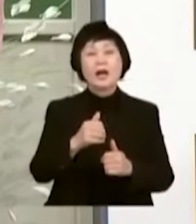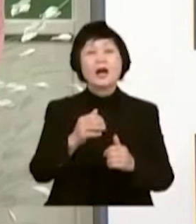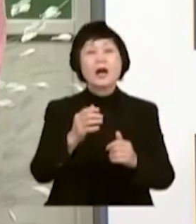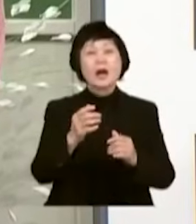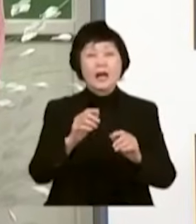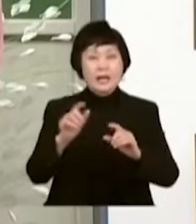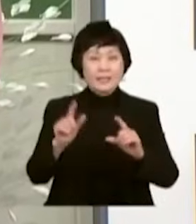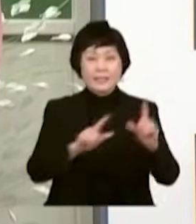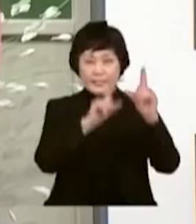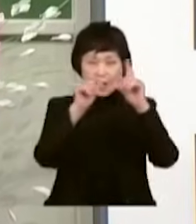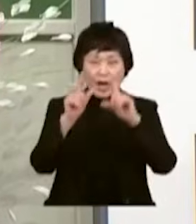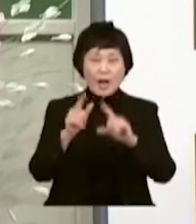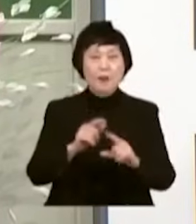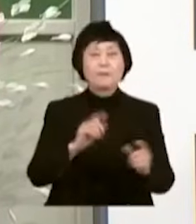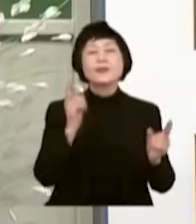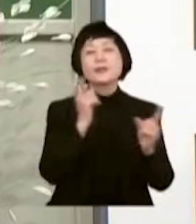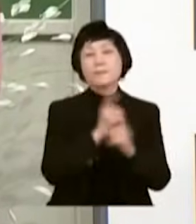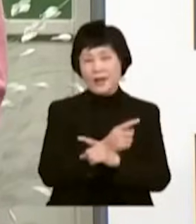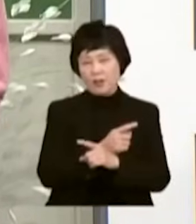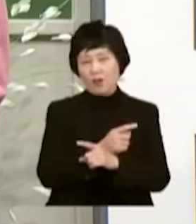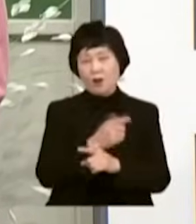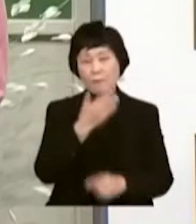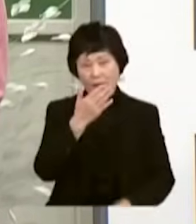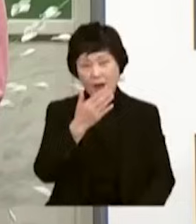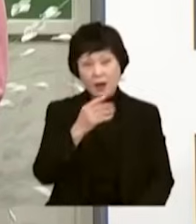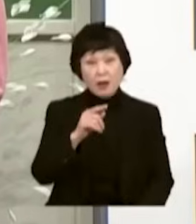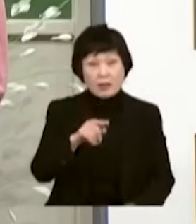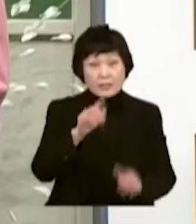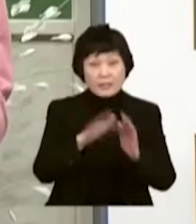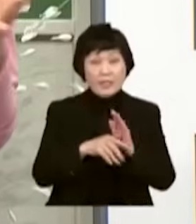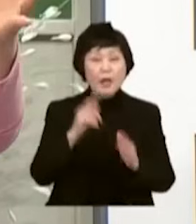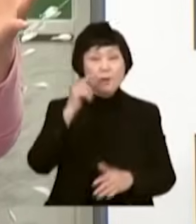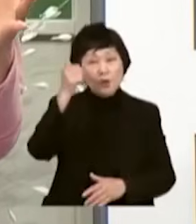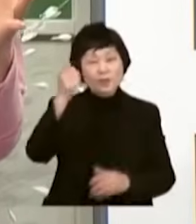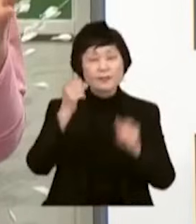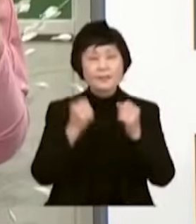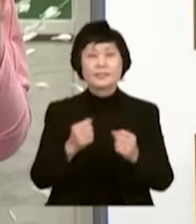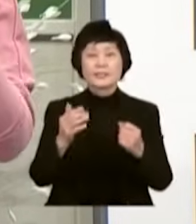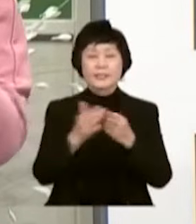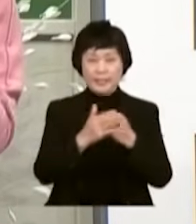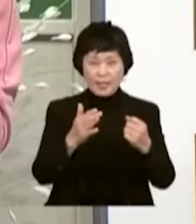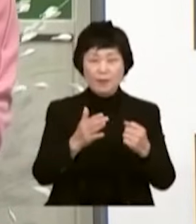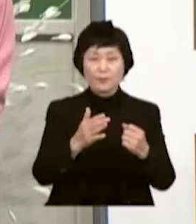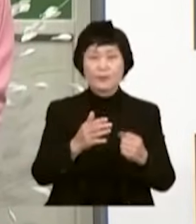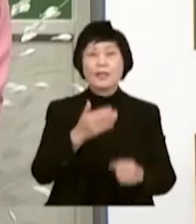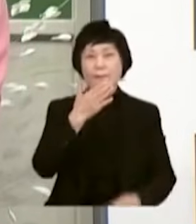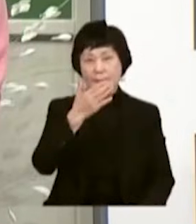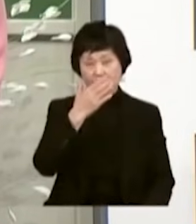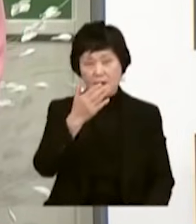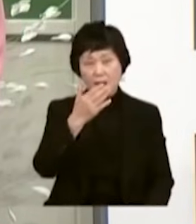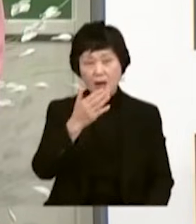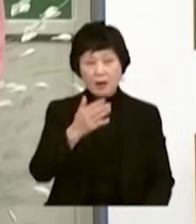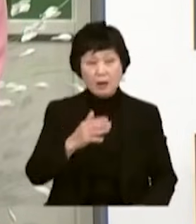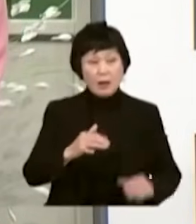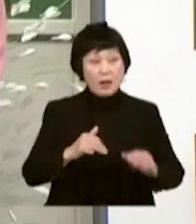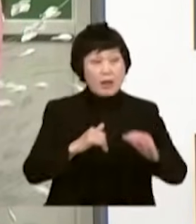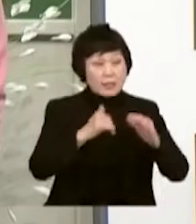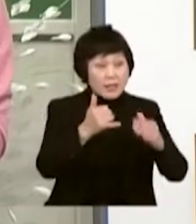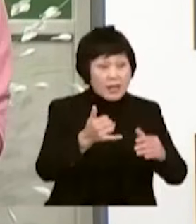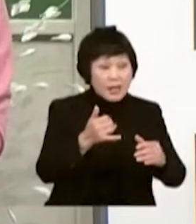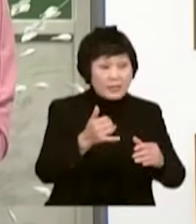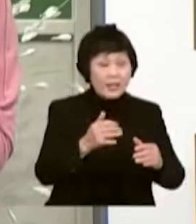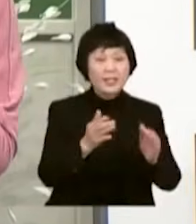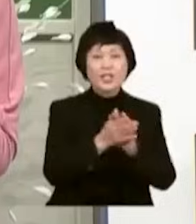목사님께서 있으셨기 때문에 옆에 계셨기 때문에 다른 세상적인 방법을 자꾸 얘기하는 친구가